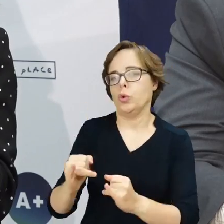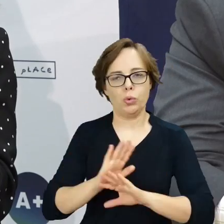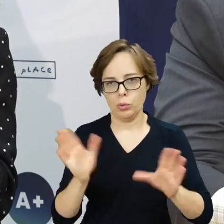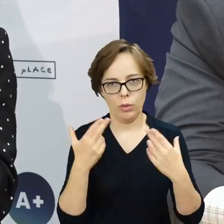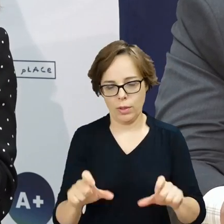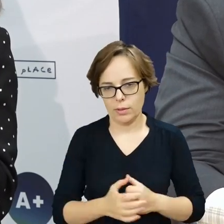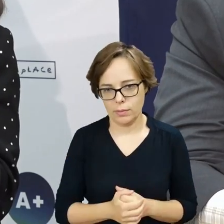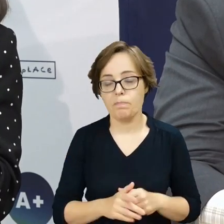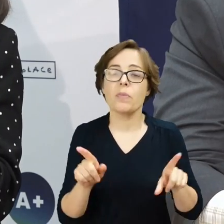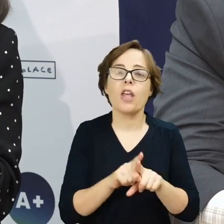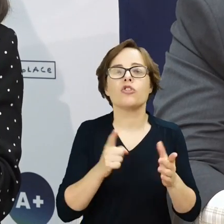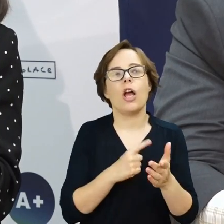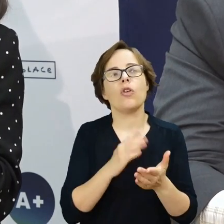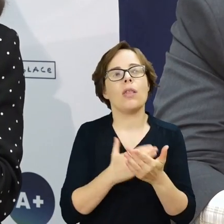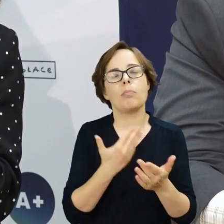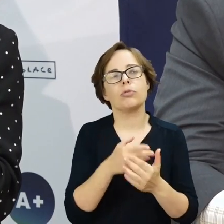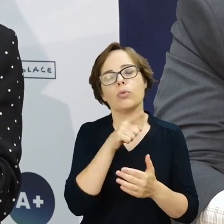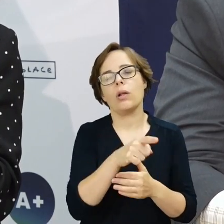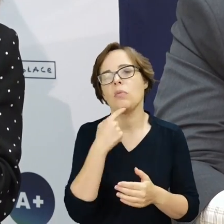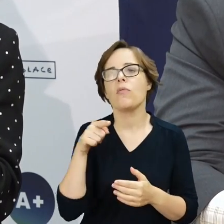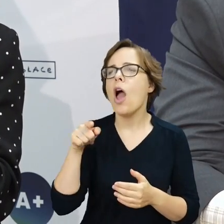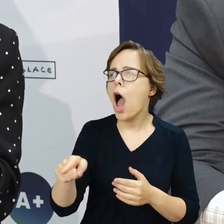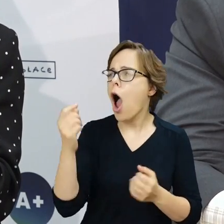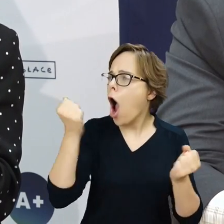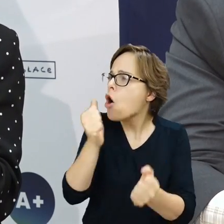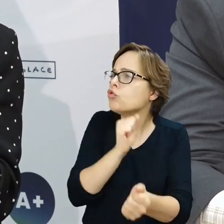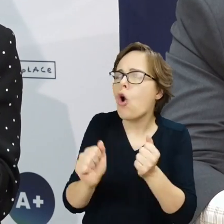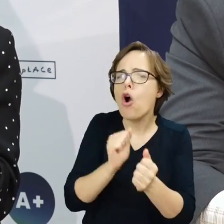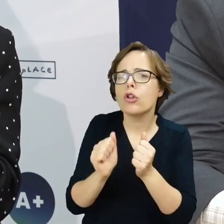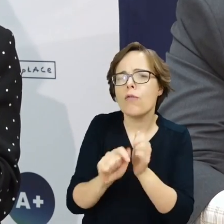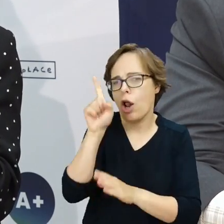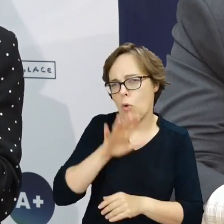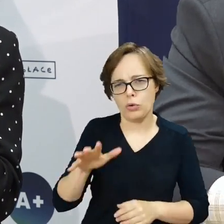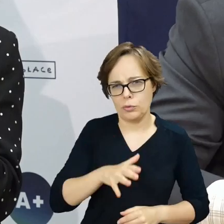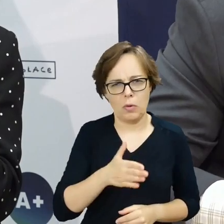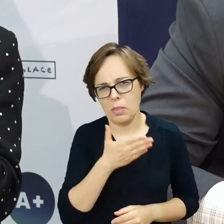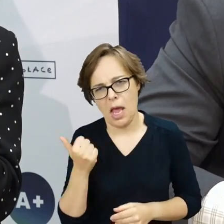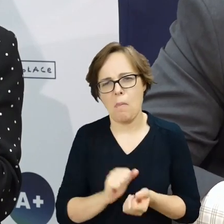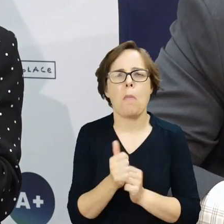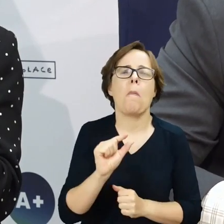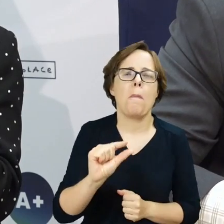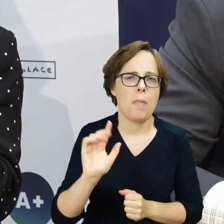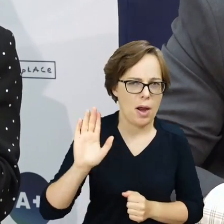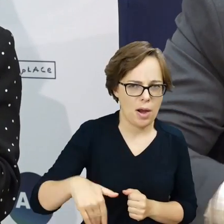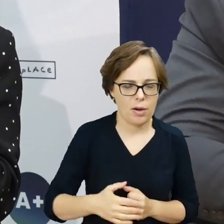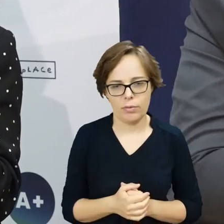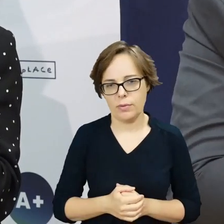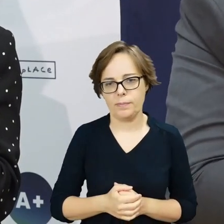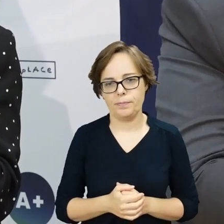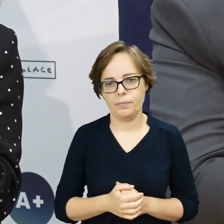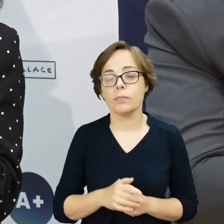szkodliwości społecznej czynu, a obok tego ta niska szkodliwość społeczna czynu jest wiązana z